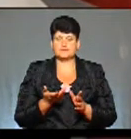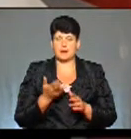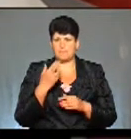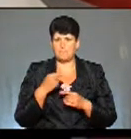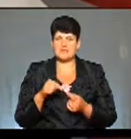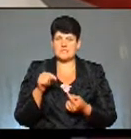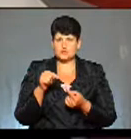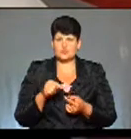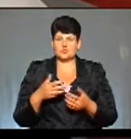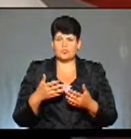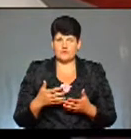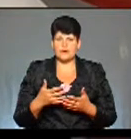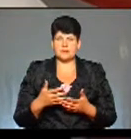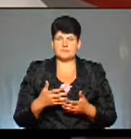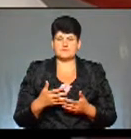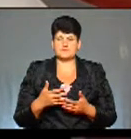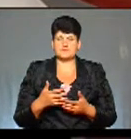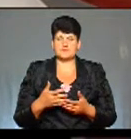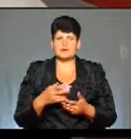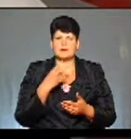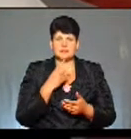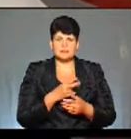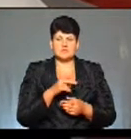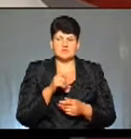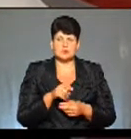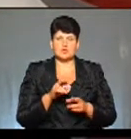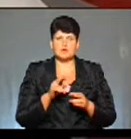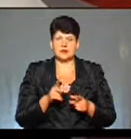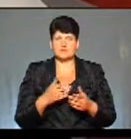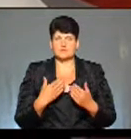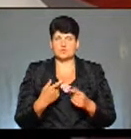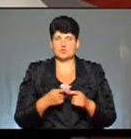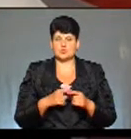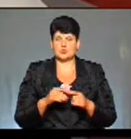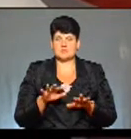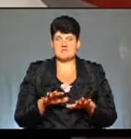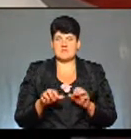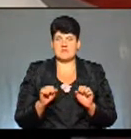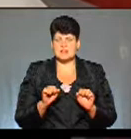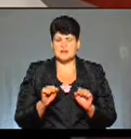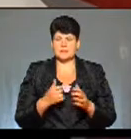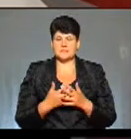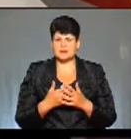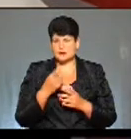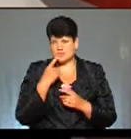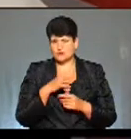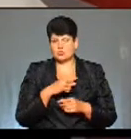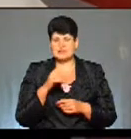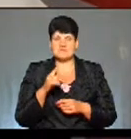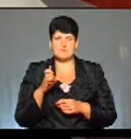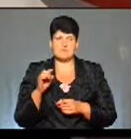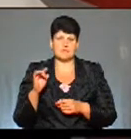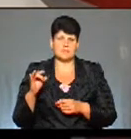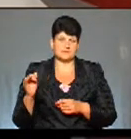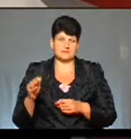пристосування, скажімо так, дивлячись на те, як реагує місцева влада. От недавно була в Збаражі, ми